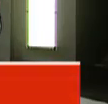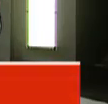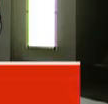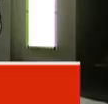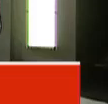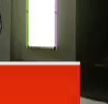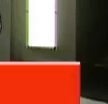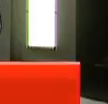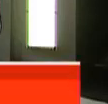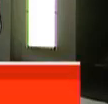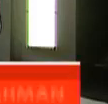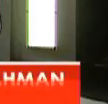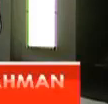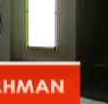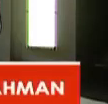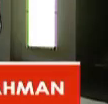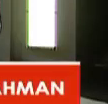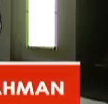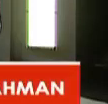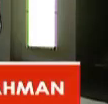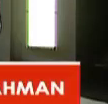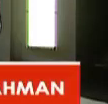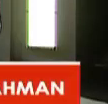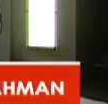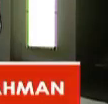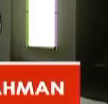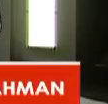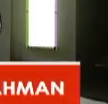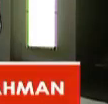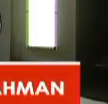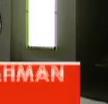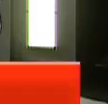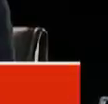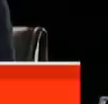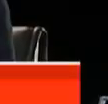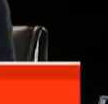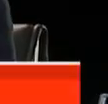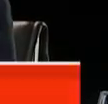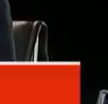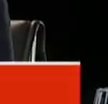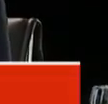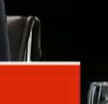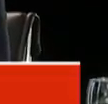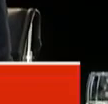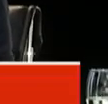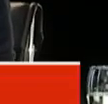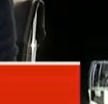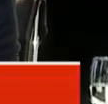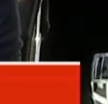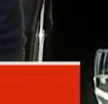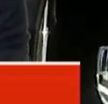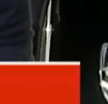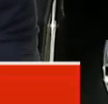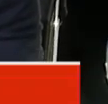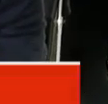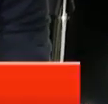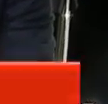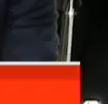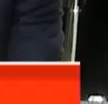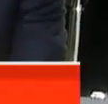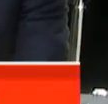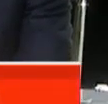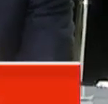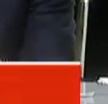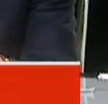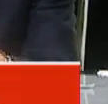yang mampan dan kompetitif di masa akan. Terima kasih Tan Sri, terima kasih Datuk Seri, terima kasih tahniah juga di atas komitmen diberikan. Mudah-mudahan